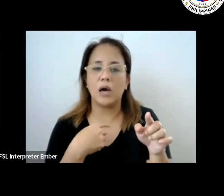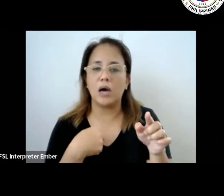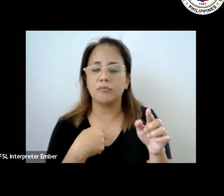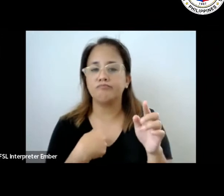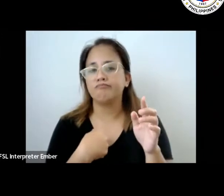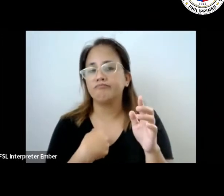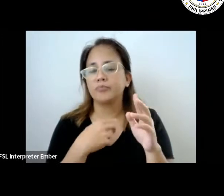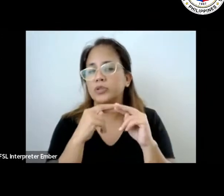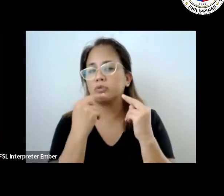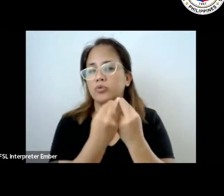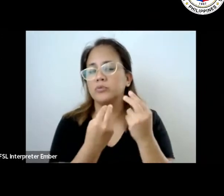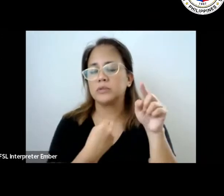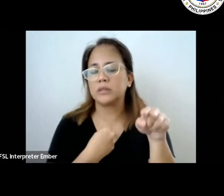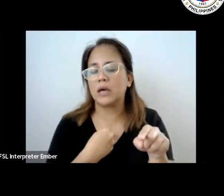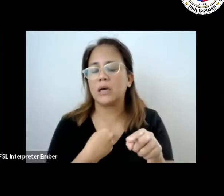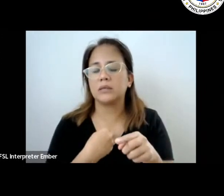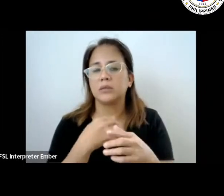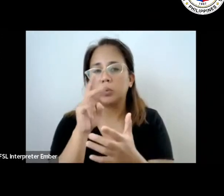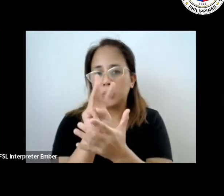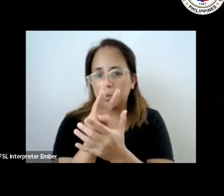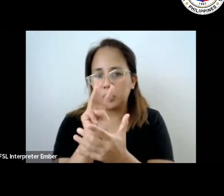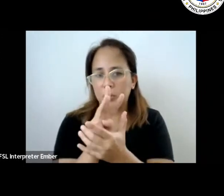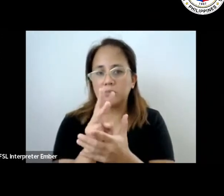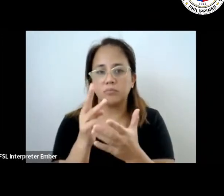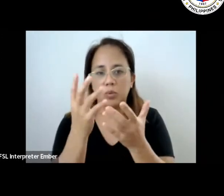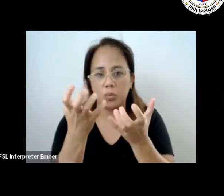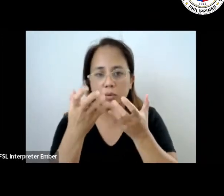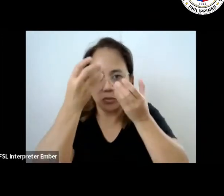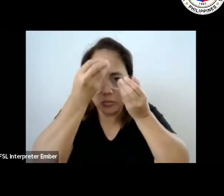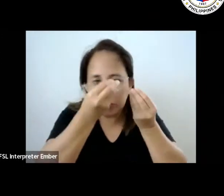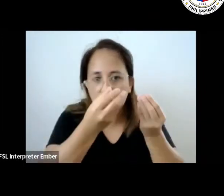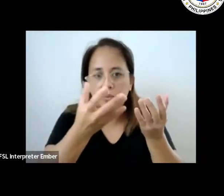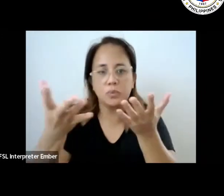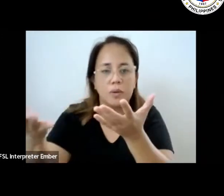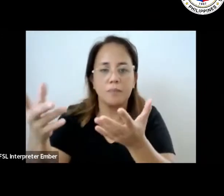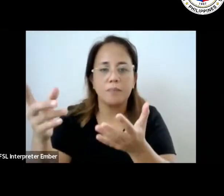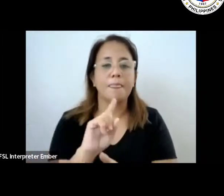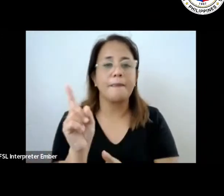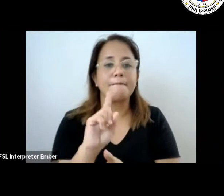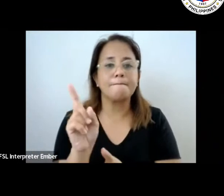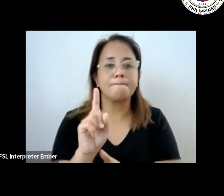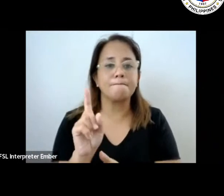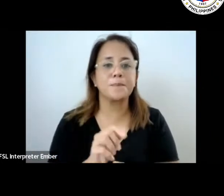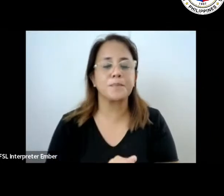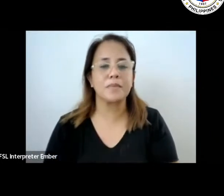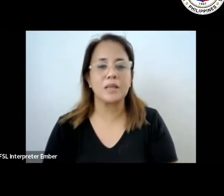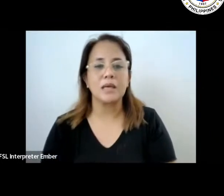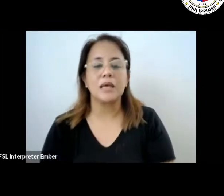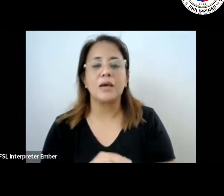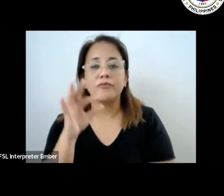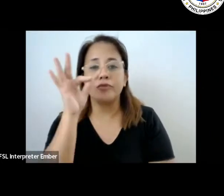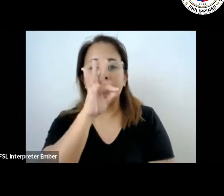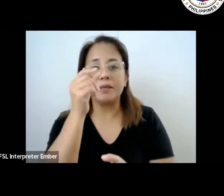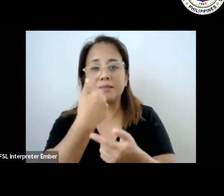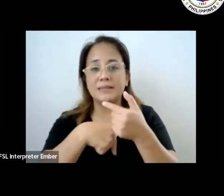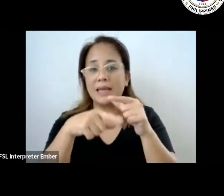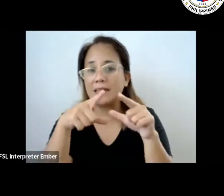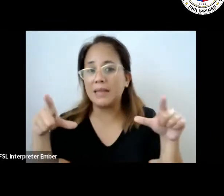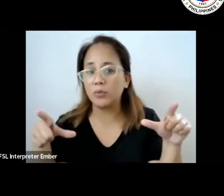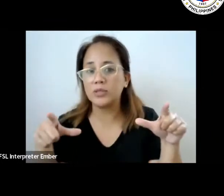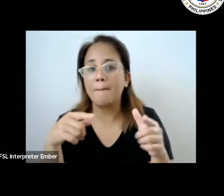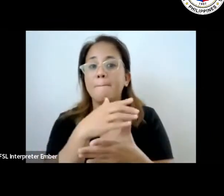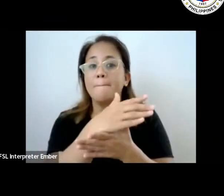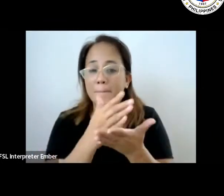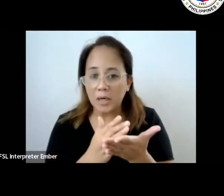Pilipino, ay nais ko pong iparating sa lawas na ito na ang Filipino Sign Language po ay bahagi na